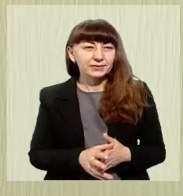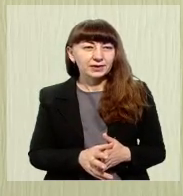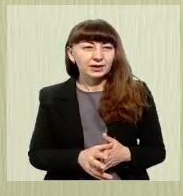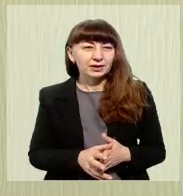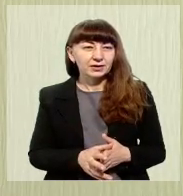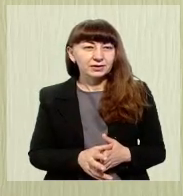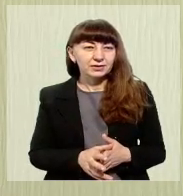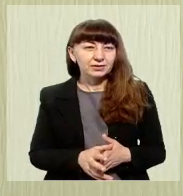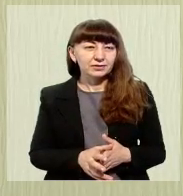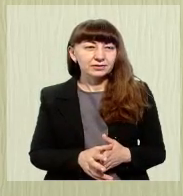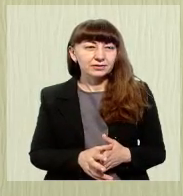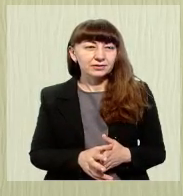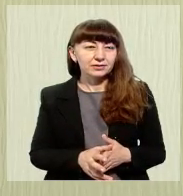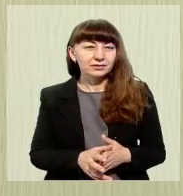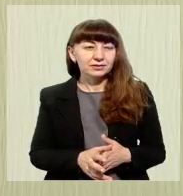компьютерские дела,